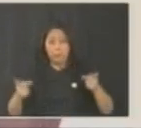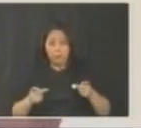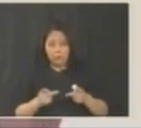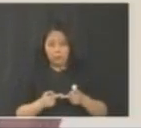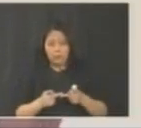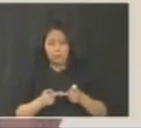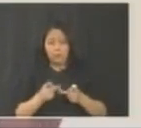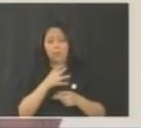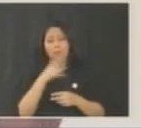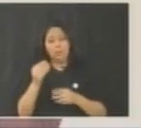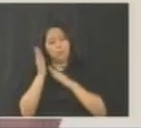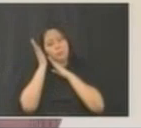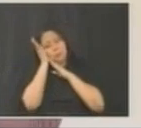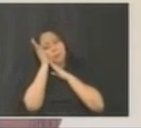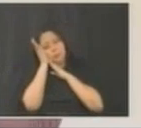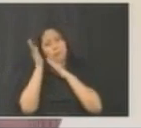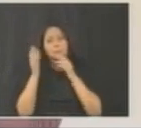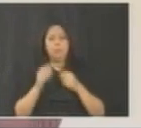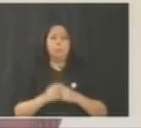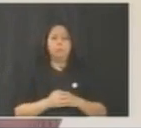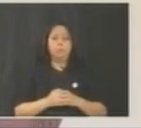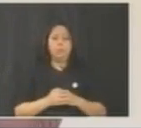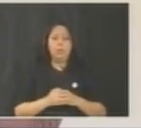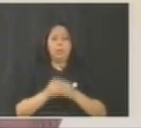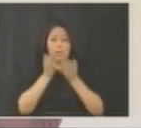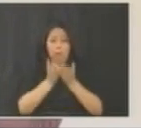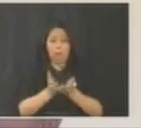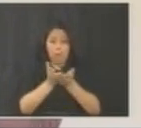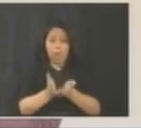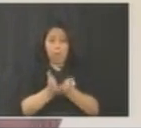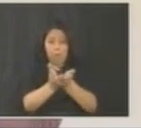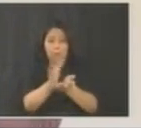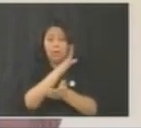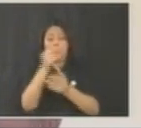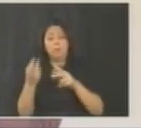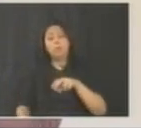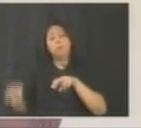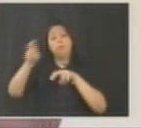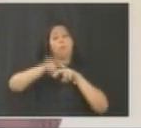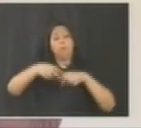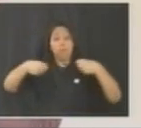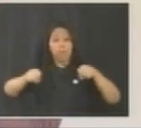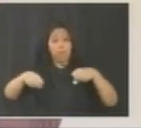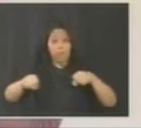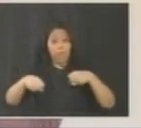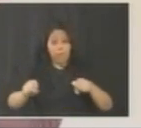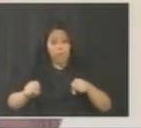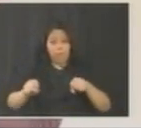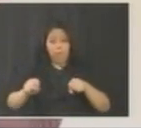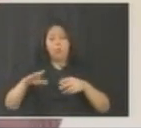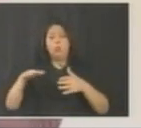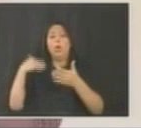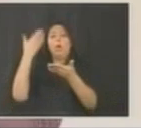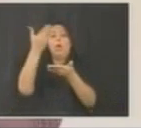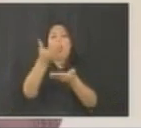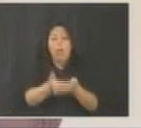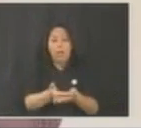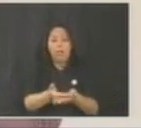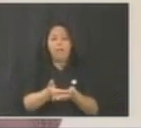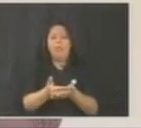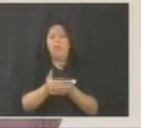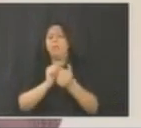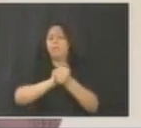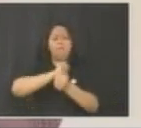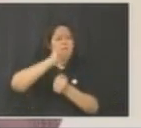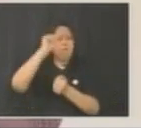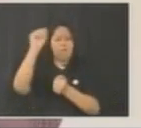at sumasakay sa habal-habal para maabot ang ating mga pinaglilingkuran. Ito